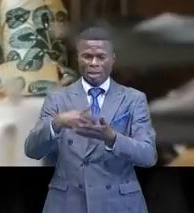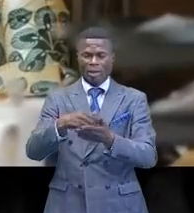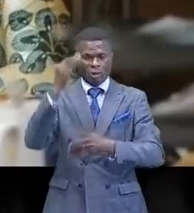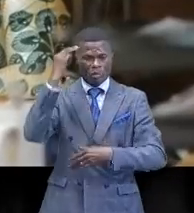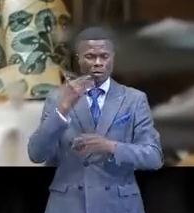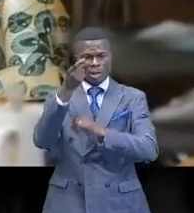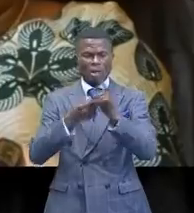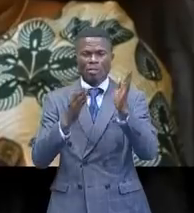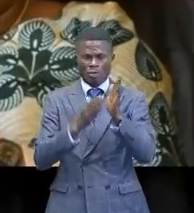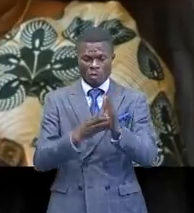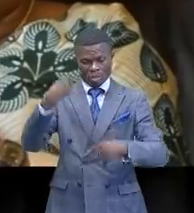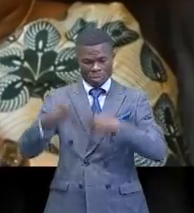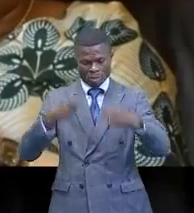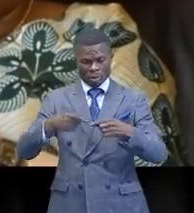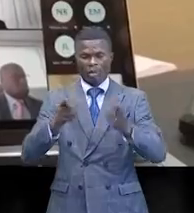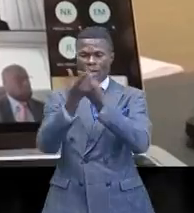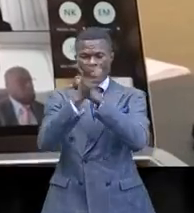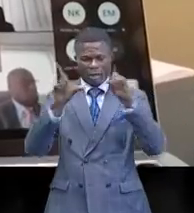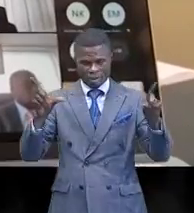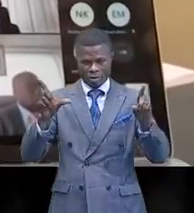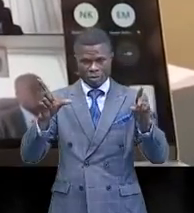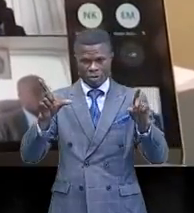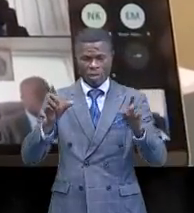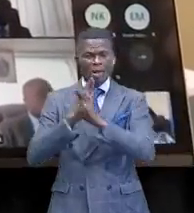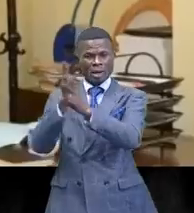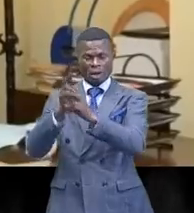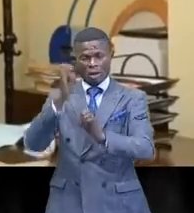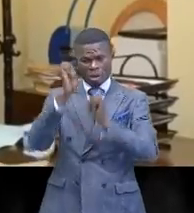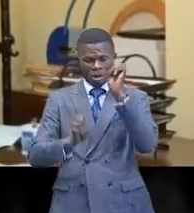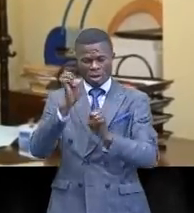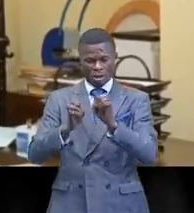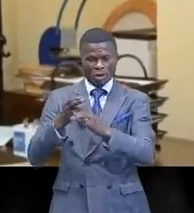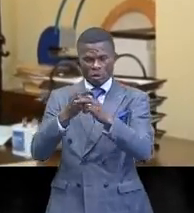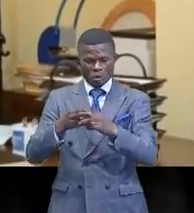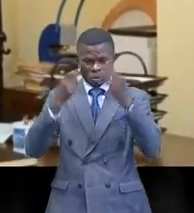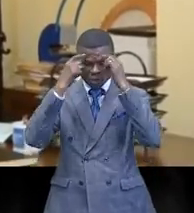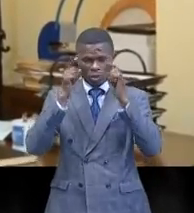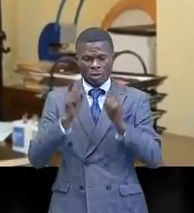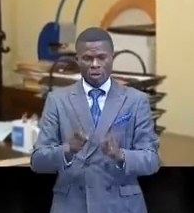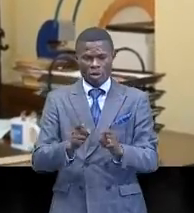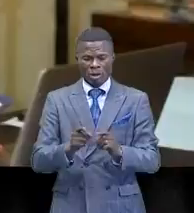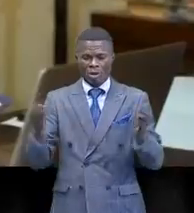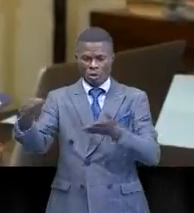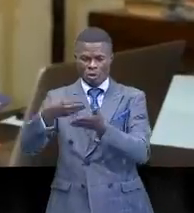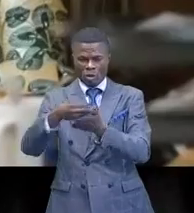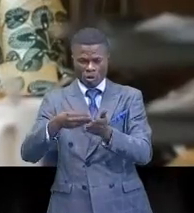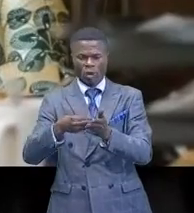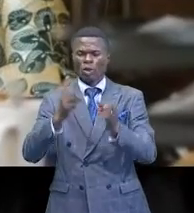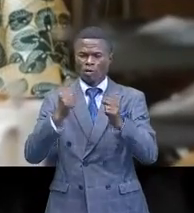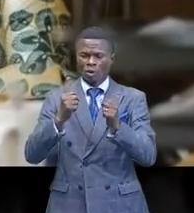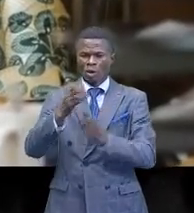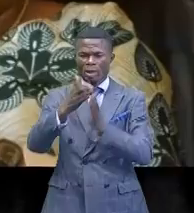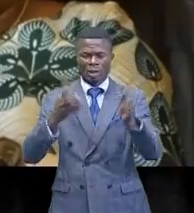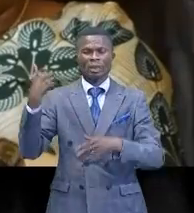septembre. Après débat et délibération, ces rapports d'évaluation et de suivi des mesures pour la mobilisation accrue